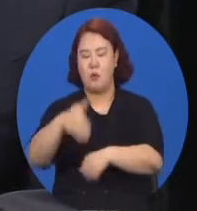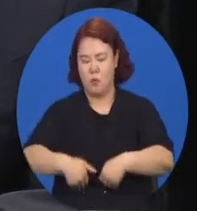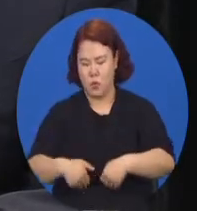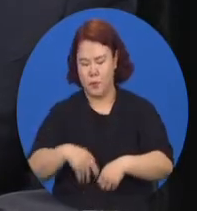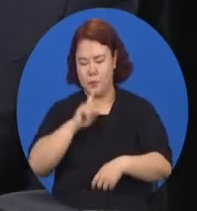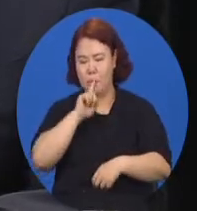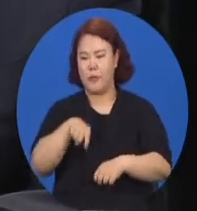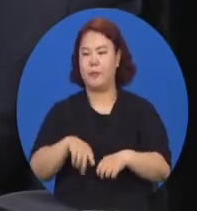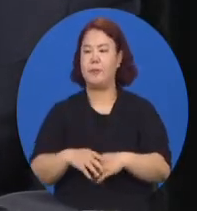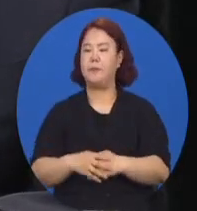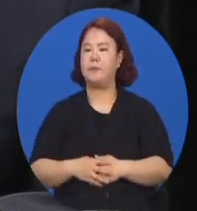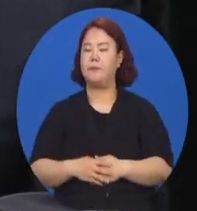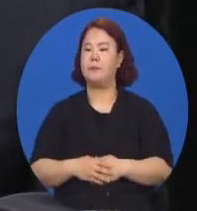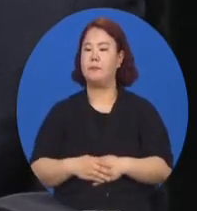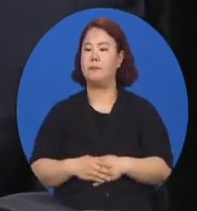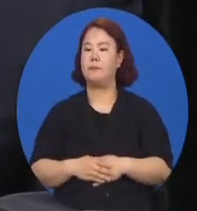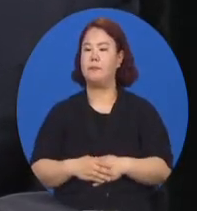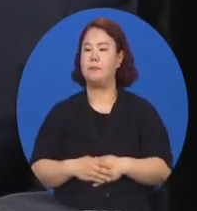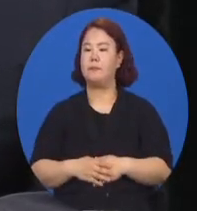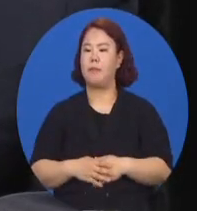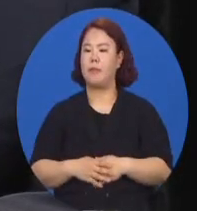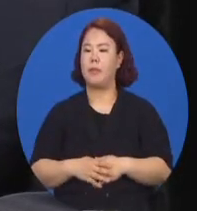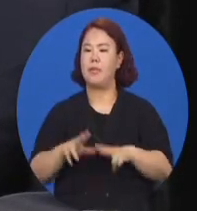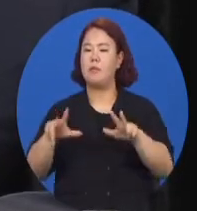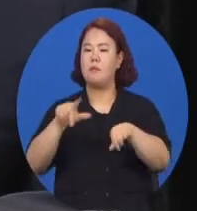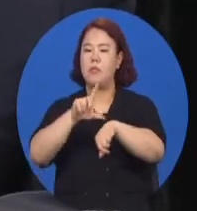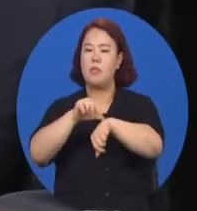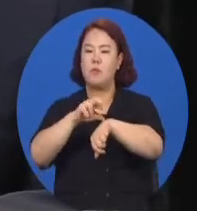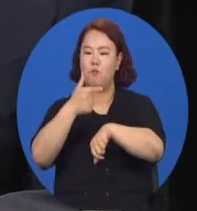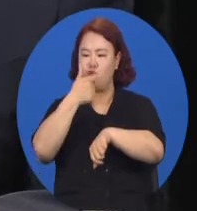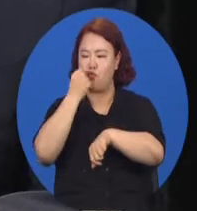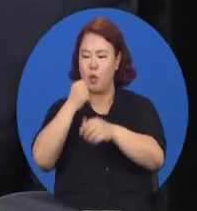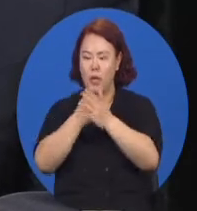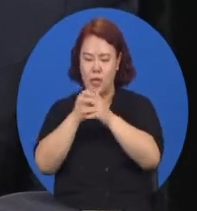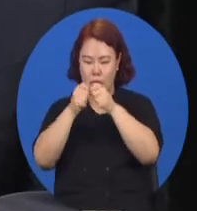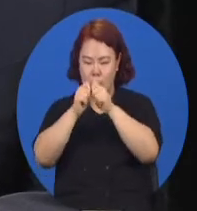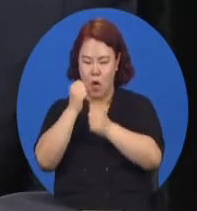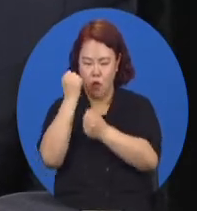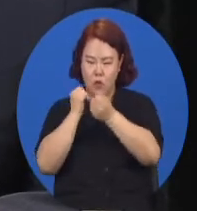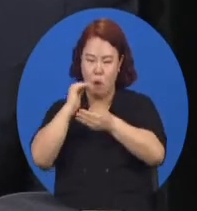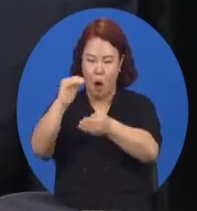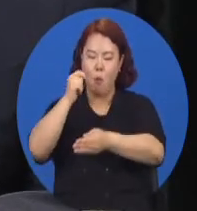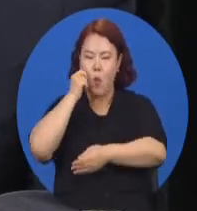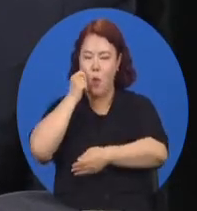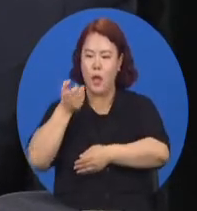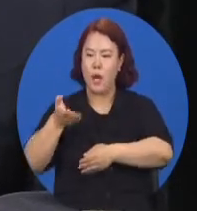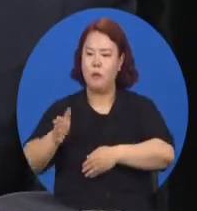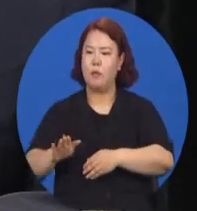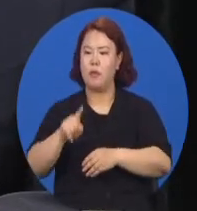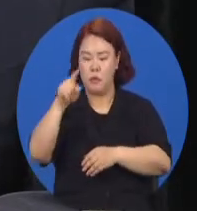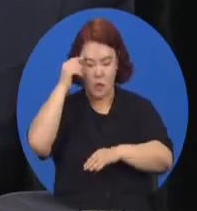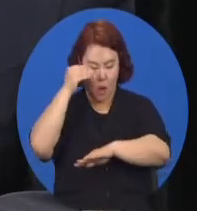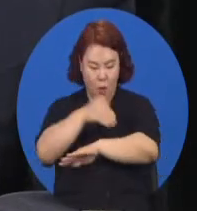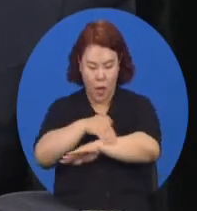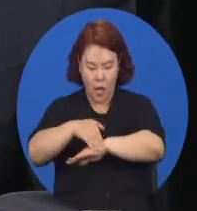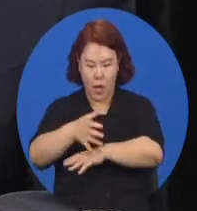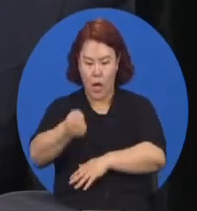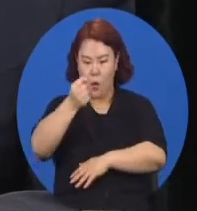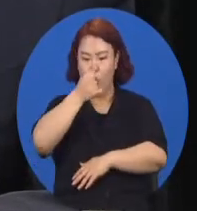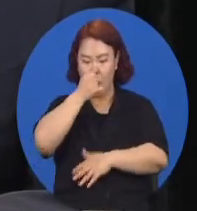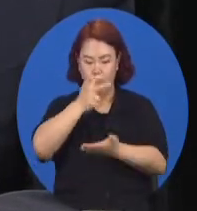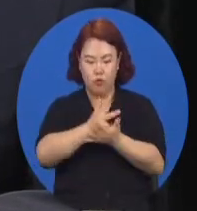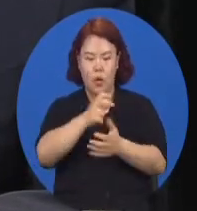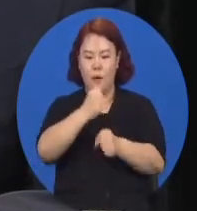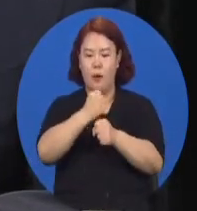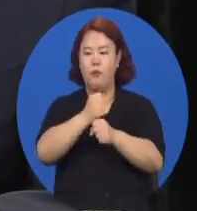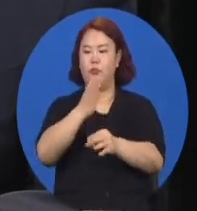겁니다. 네, 답변해 주실까요? 예, 지금 시간이 없어 자세하게 설명드릴 수는 없지만 분명히 그런 계획 가지고 저희들이 주차장을